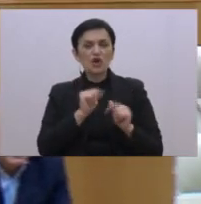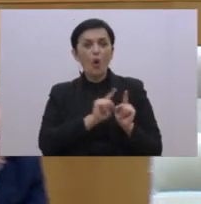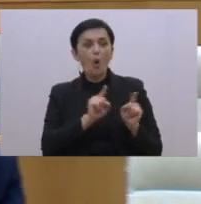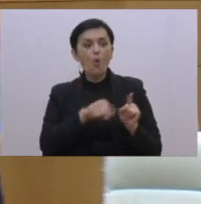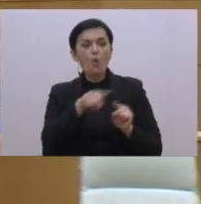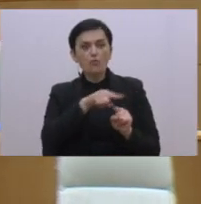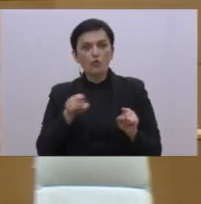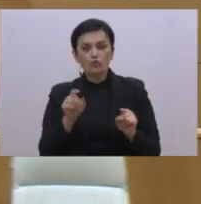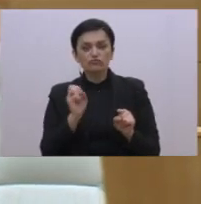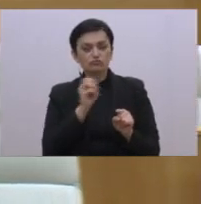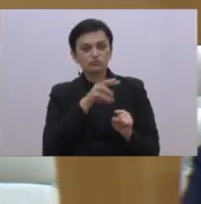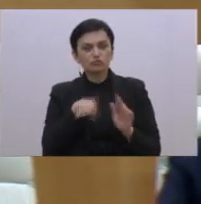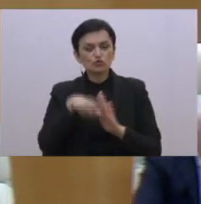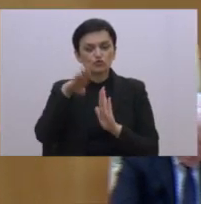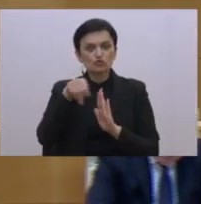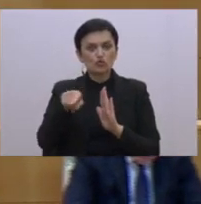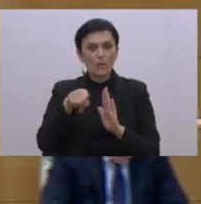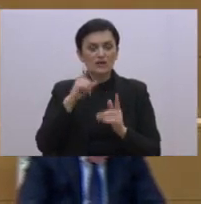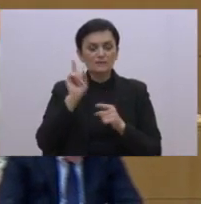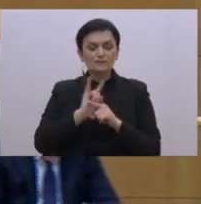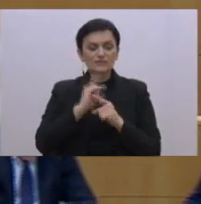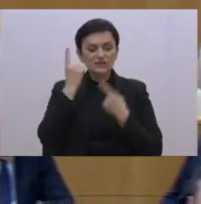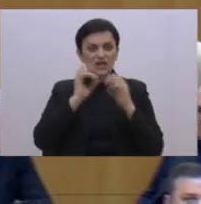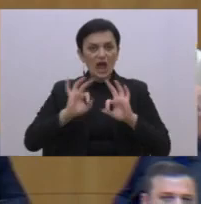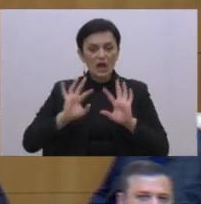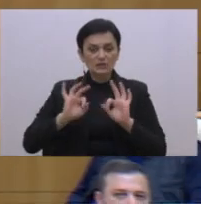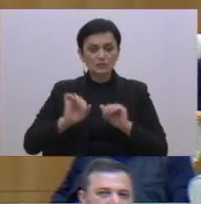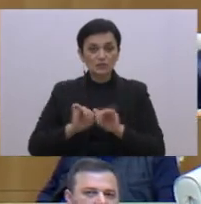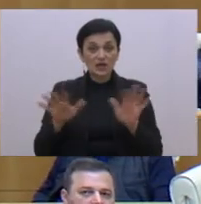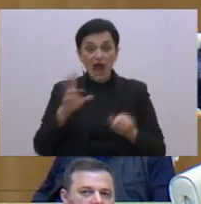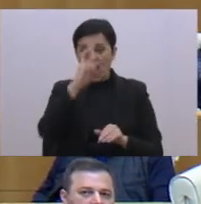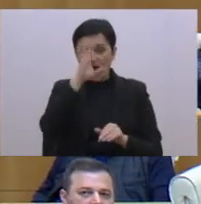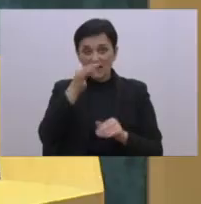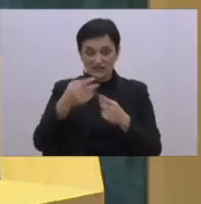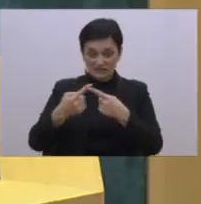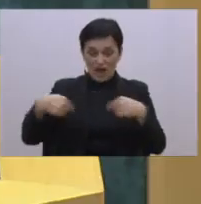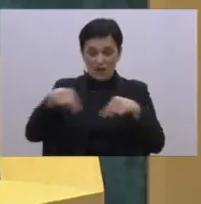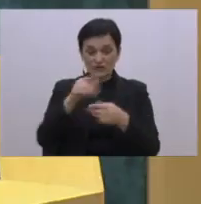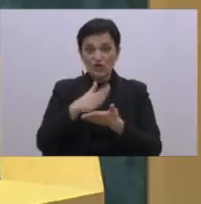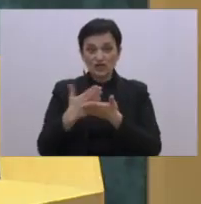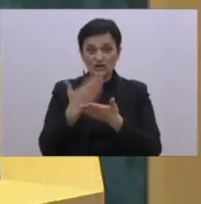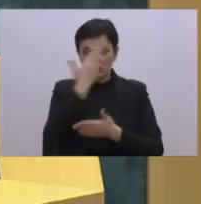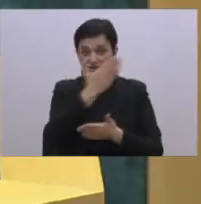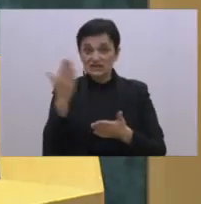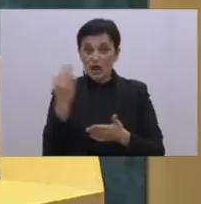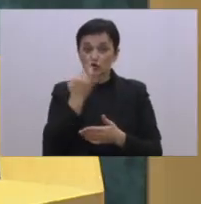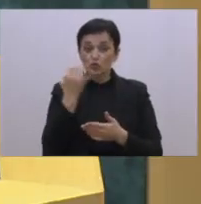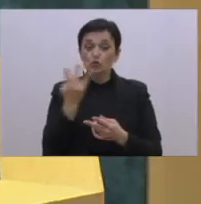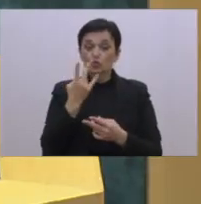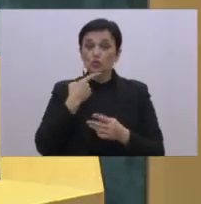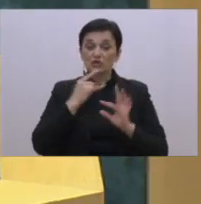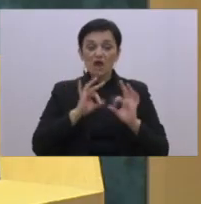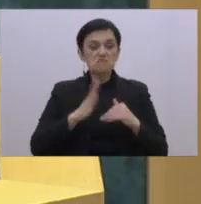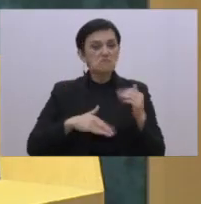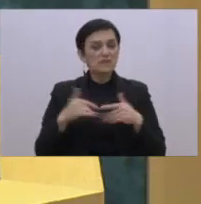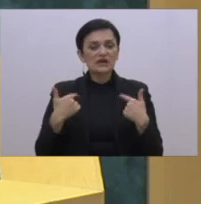ოპოზიციას დეზინფორმაციის შეთანხმებულ გავრცელებაში. არასამთავრობო სექტორის ნაწილი, რომელიც საზოგადოების ინტერესებს უნდა გამოხატავდეს,